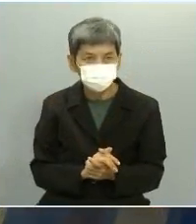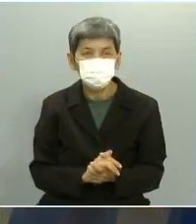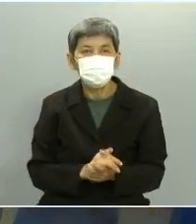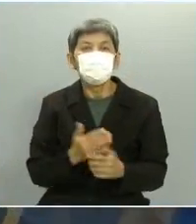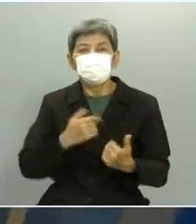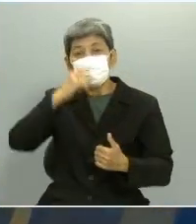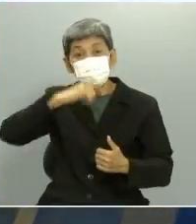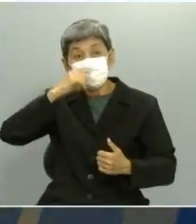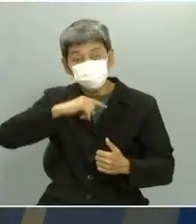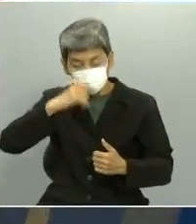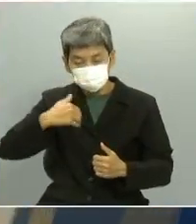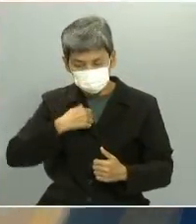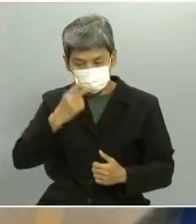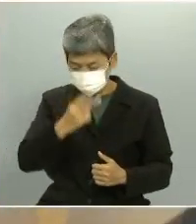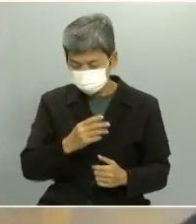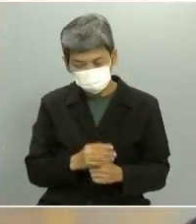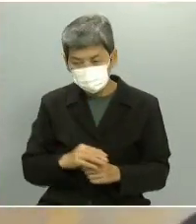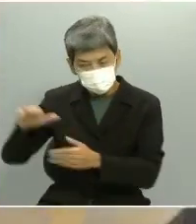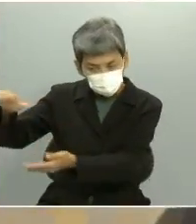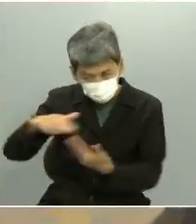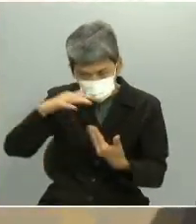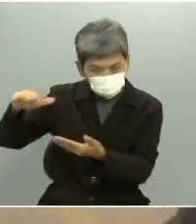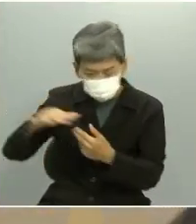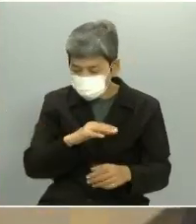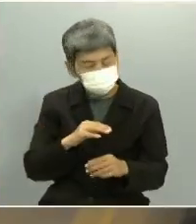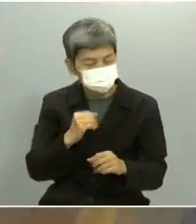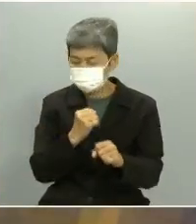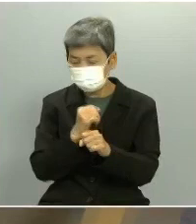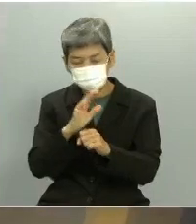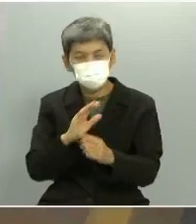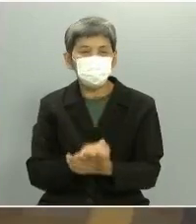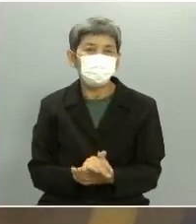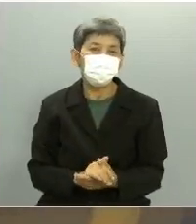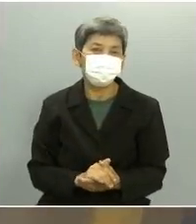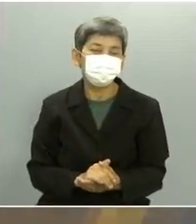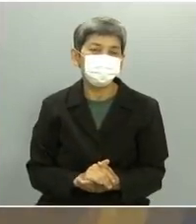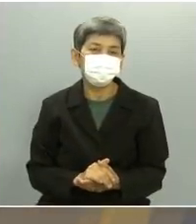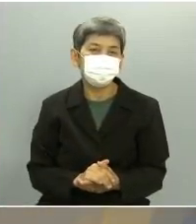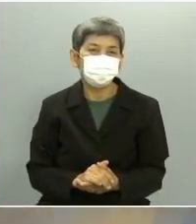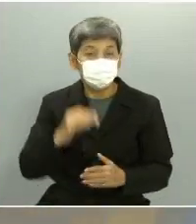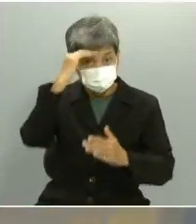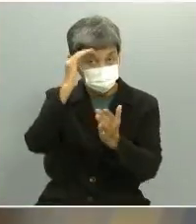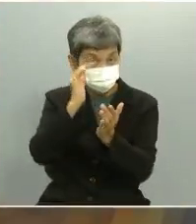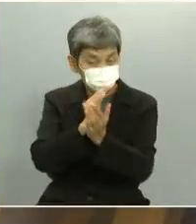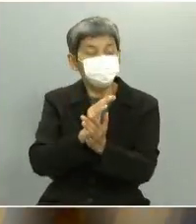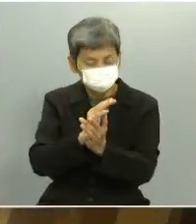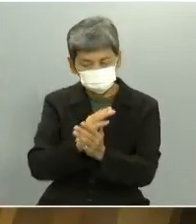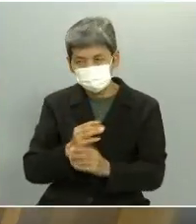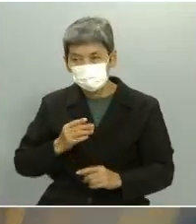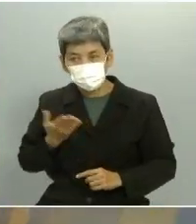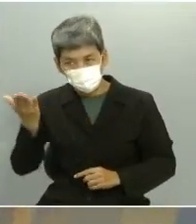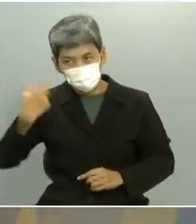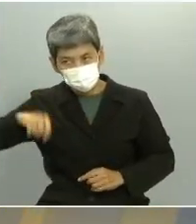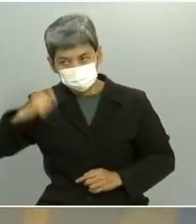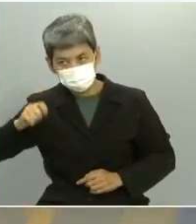ราศูนย์กากรคงยังไม่อนุญาตให้นำเข้าเซ็กทอยหรือยังไงนี่ท่านผู้ชมตำรวจเตรียมจะไปขอศาลออกหมายจับ